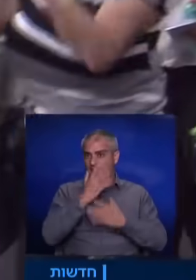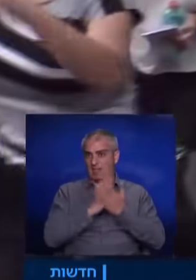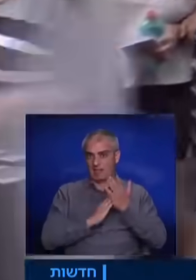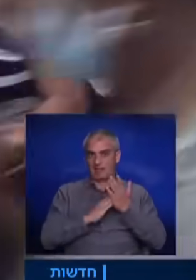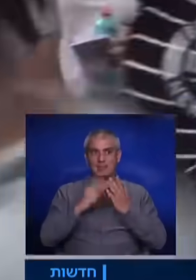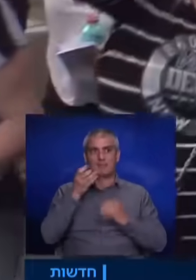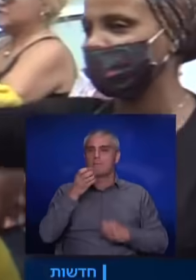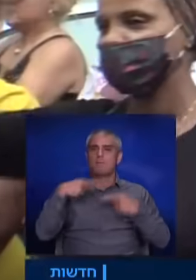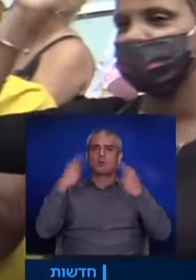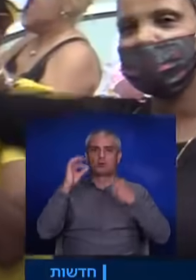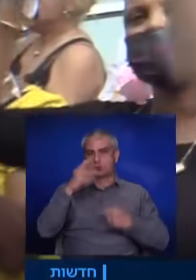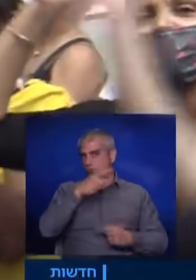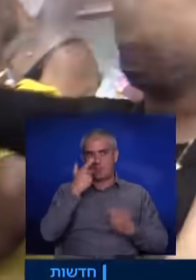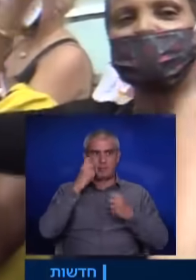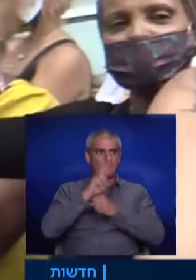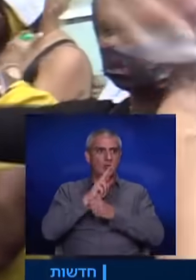מעונות היום שבפיקוח.